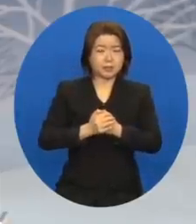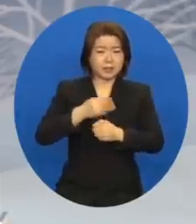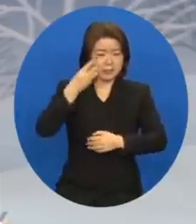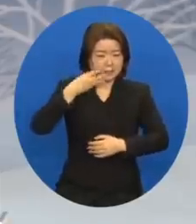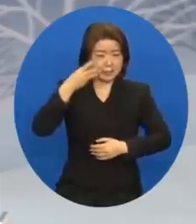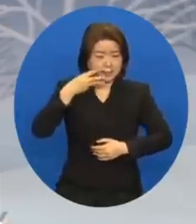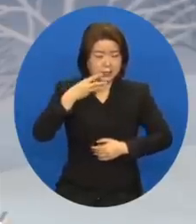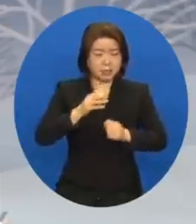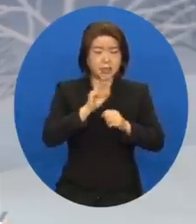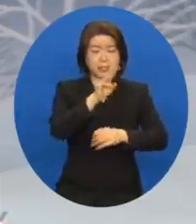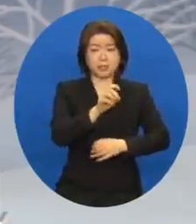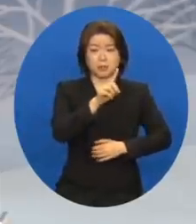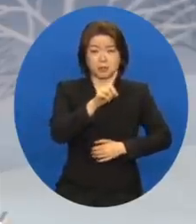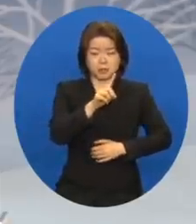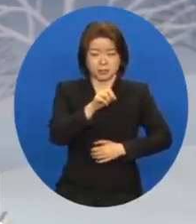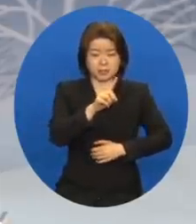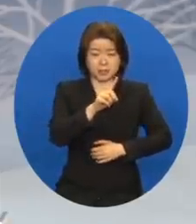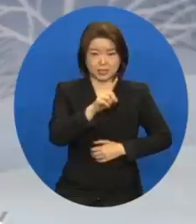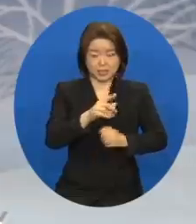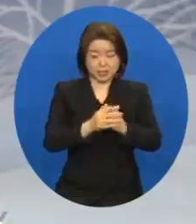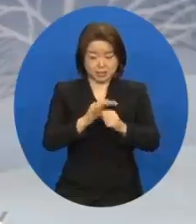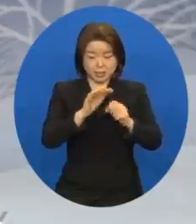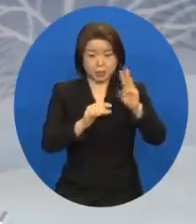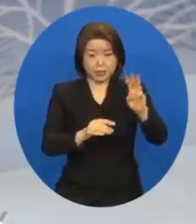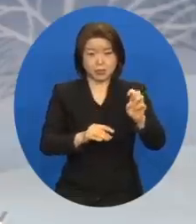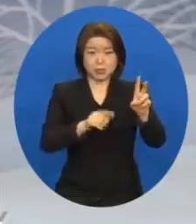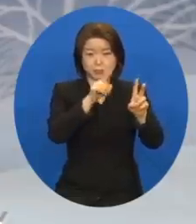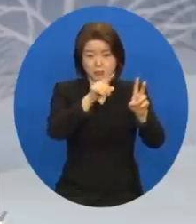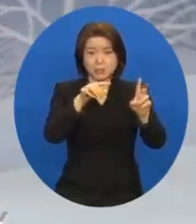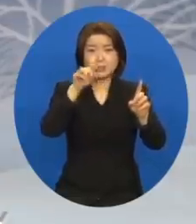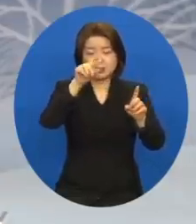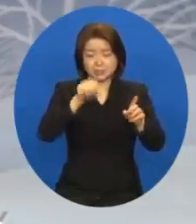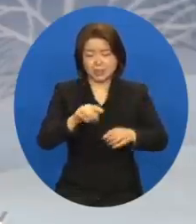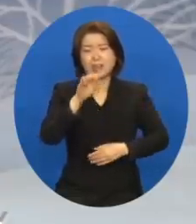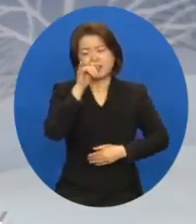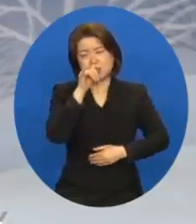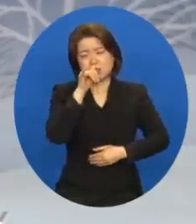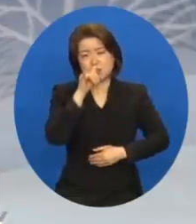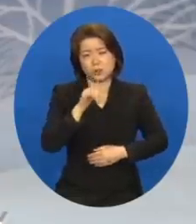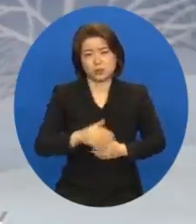31장 15절에 예언이 되어져 있습니다.